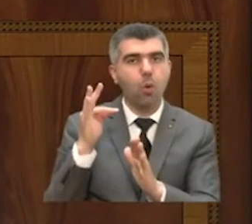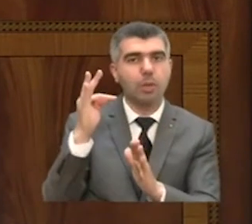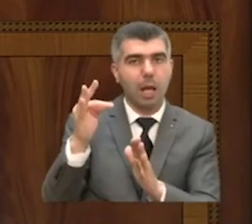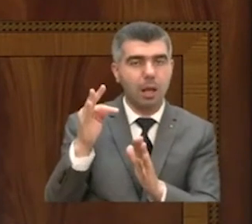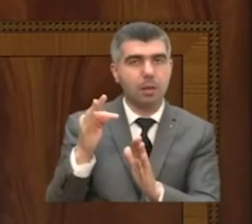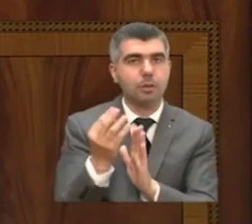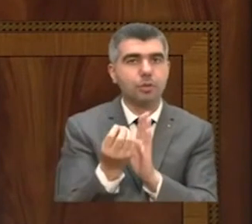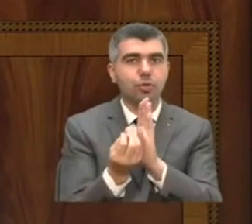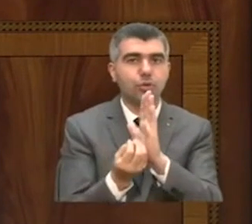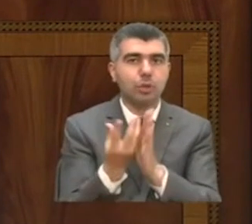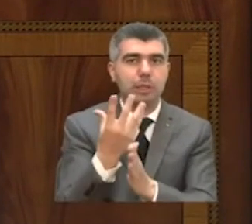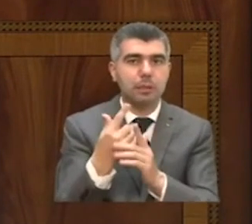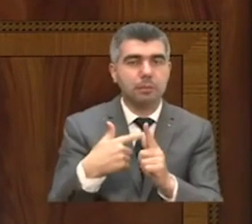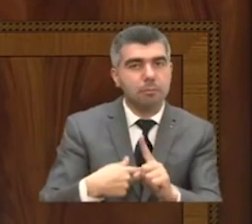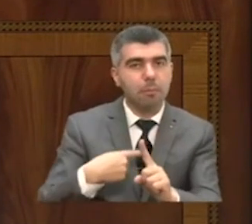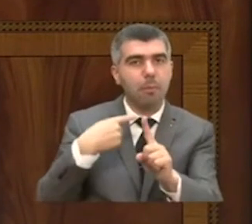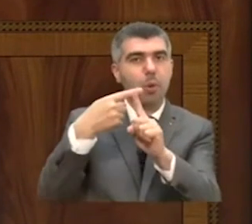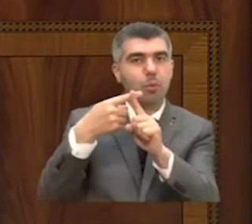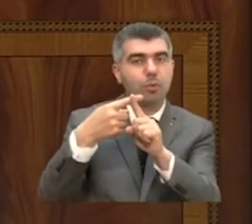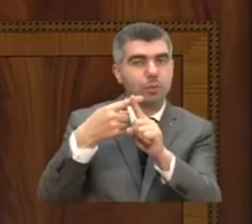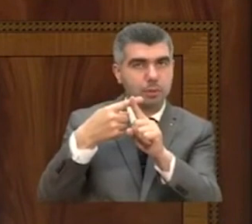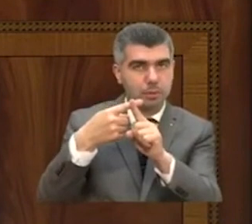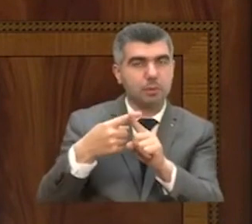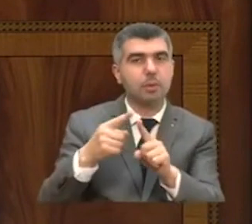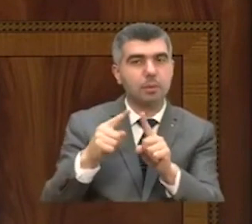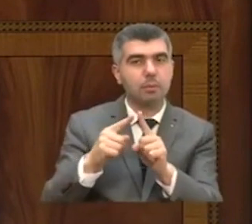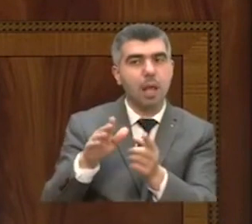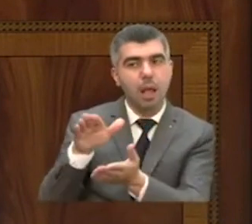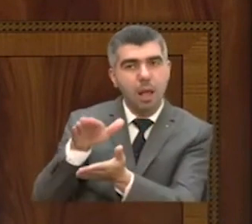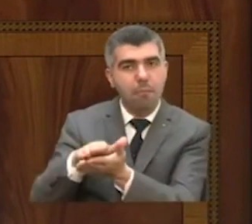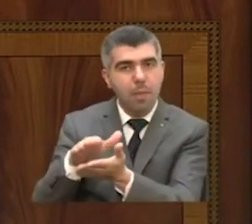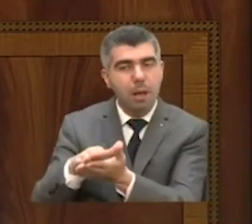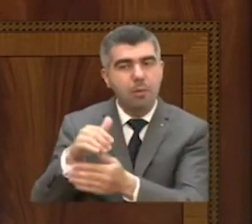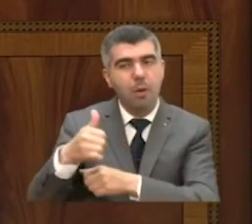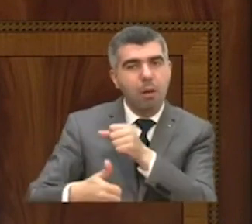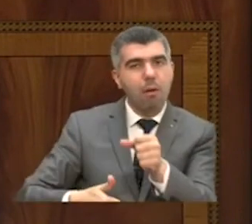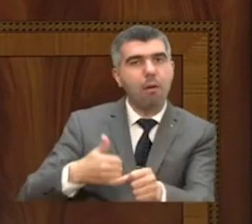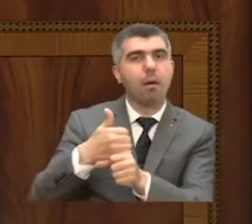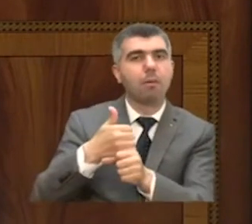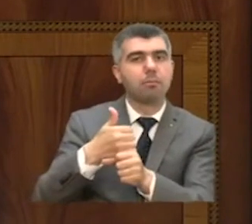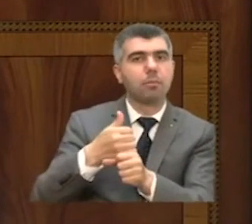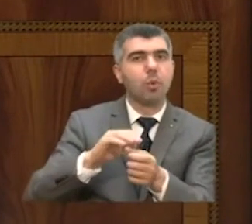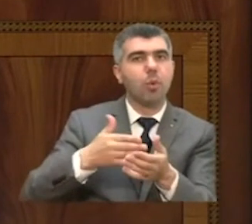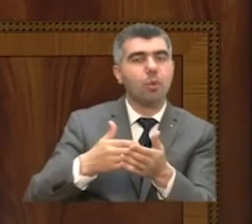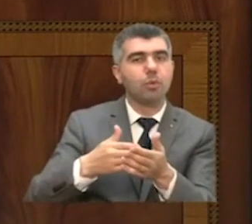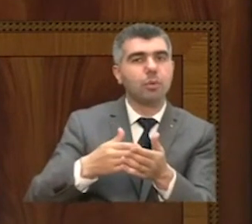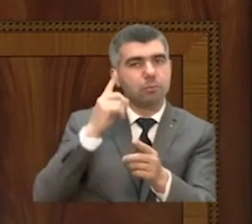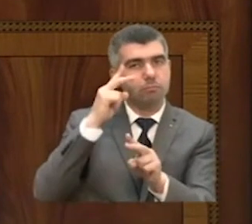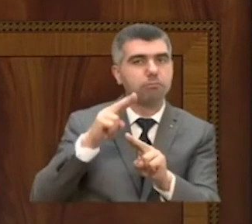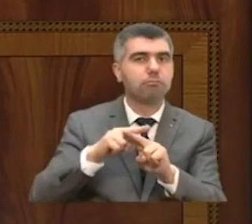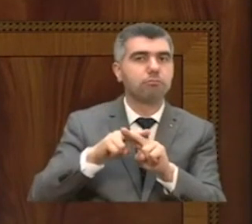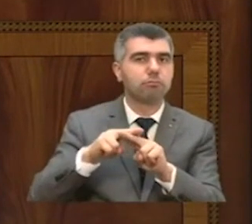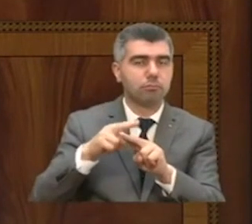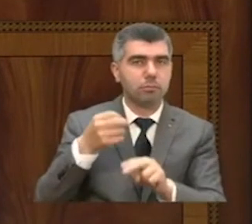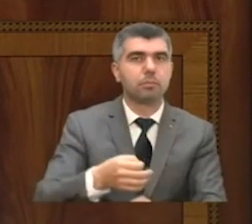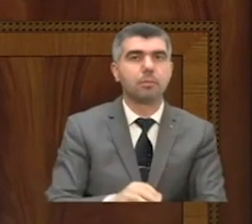نعودو يعني أولا المخزون اللي عندنا وندخلو السنة المقبلة بكل